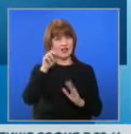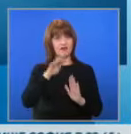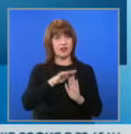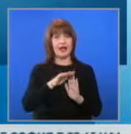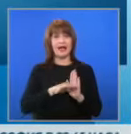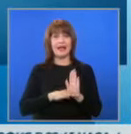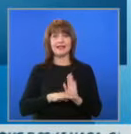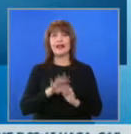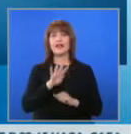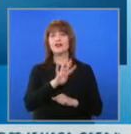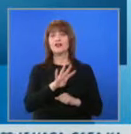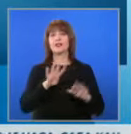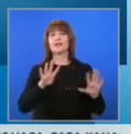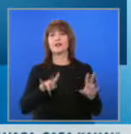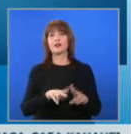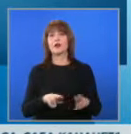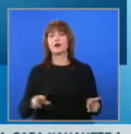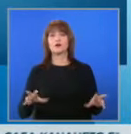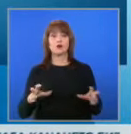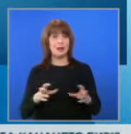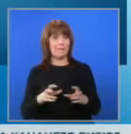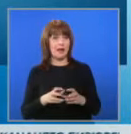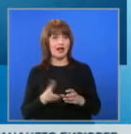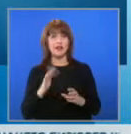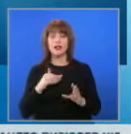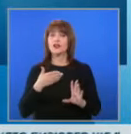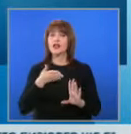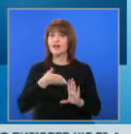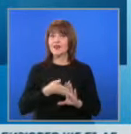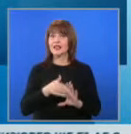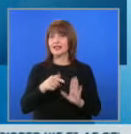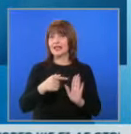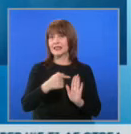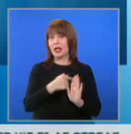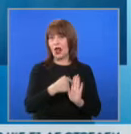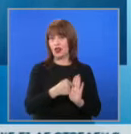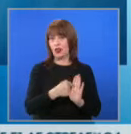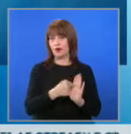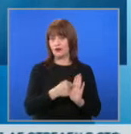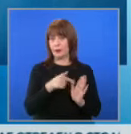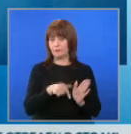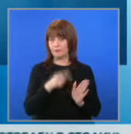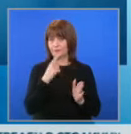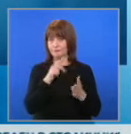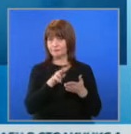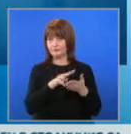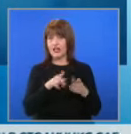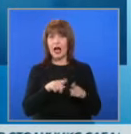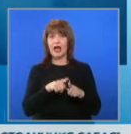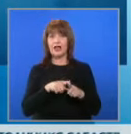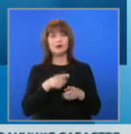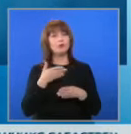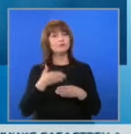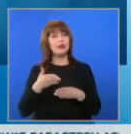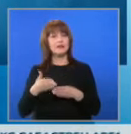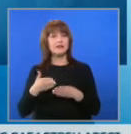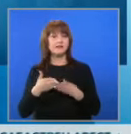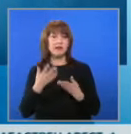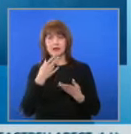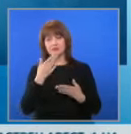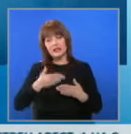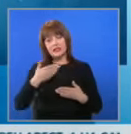на 49-то Народно събрание ще влезе тази точка за разглеждане. Като процедури следват прости